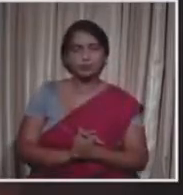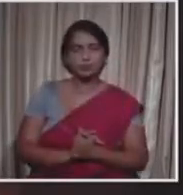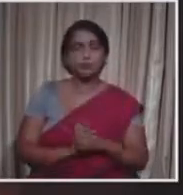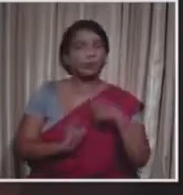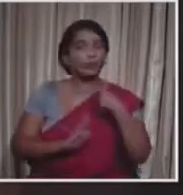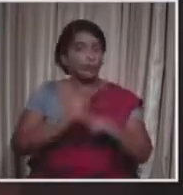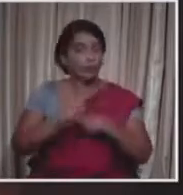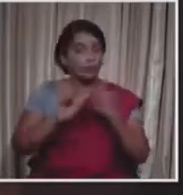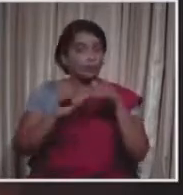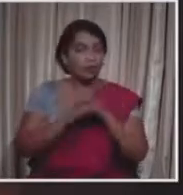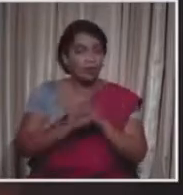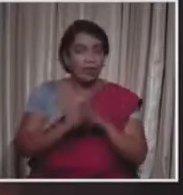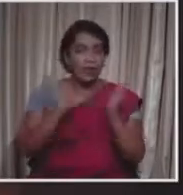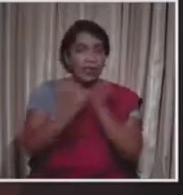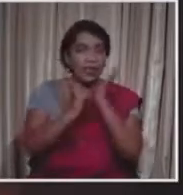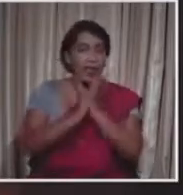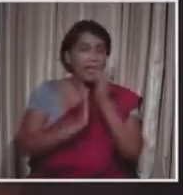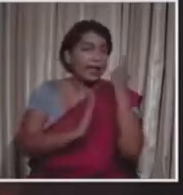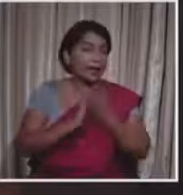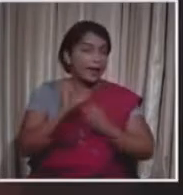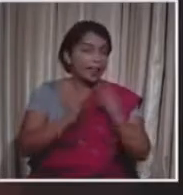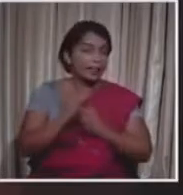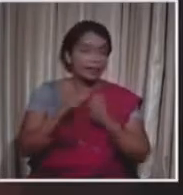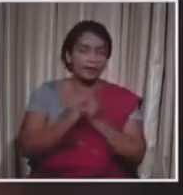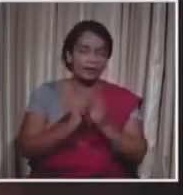රටක් තුල කැලෑ නීතියක් ක්‍රියාත්මක වෙන්නට බෑ.